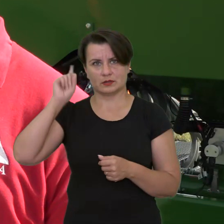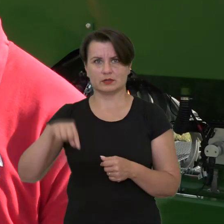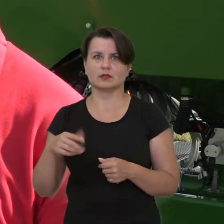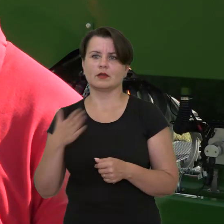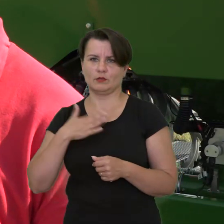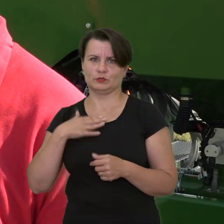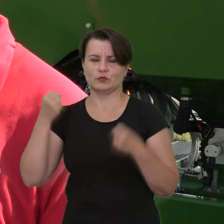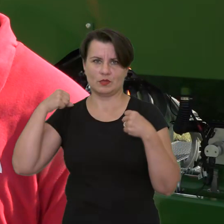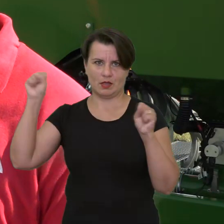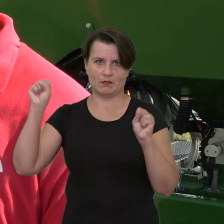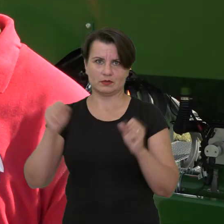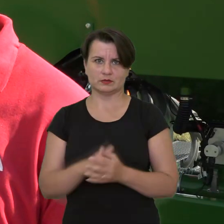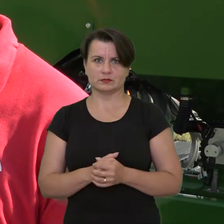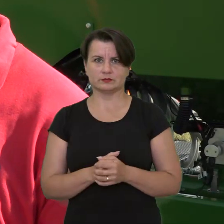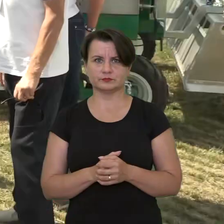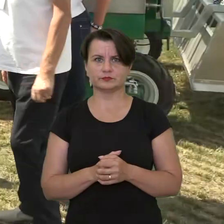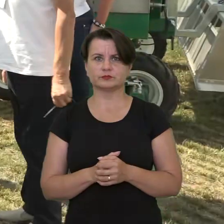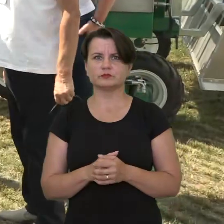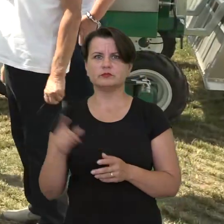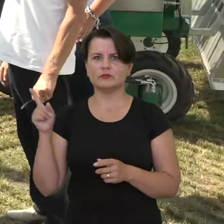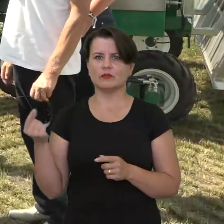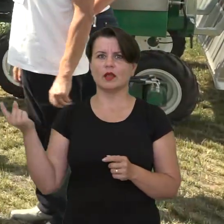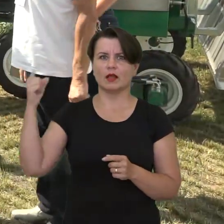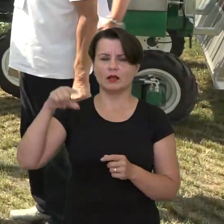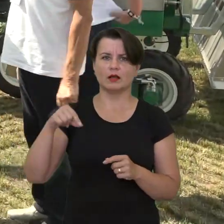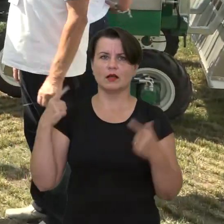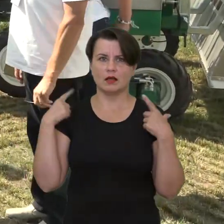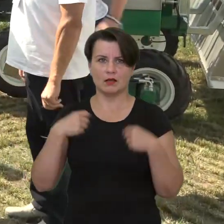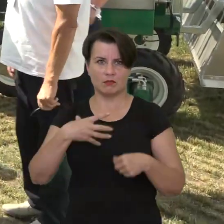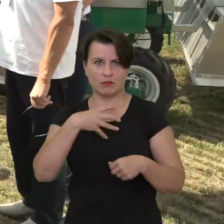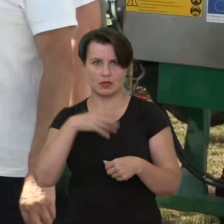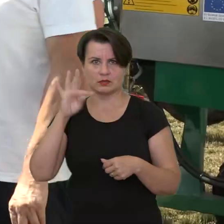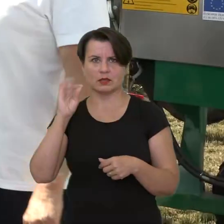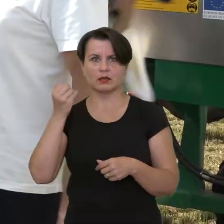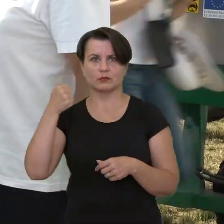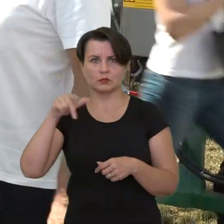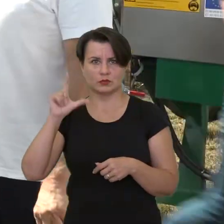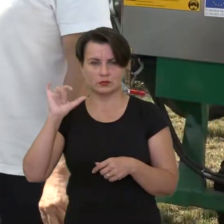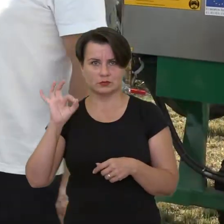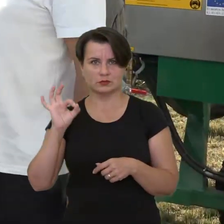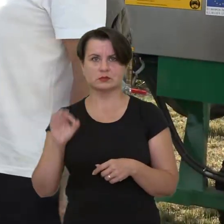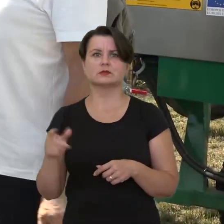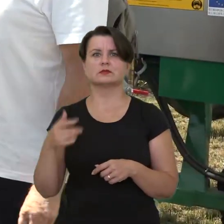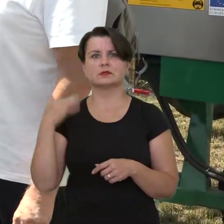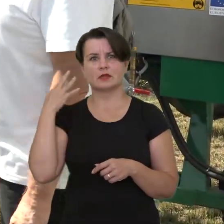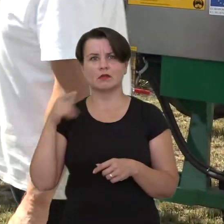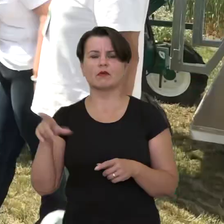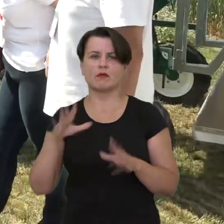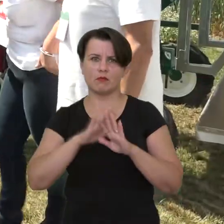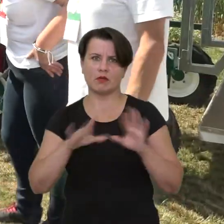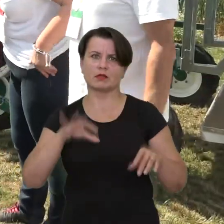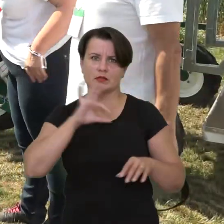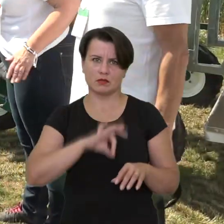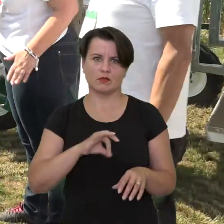geriausiai ir aišku tikimės, kad mūsų nugalės. Renginyje dalyvavęs rajono savivaldybės meras Valentinas Tamulis nebejojo, jog ši